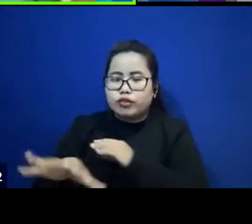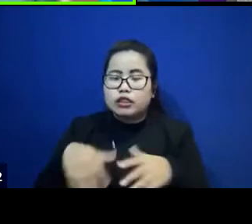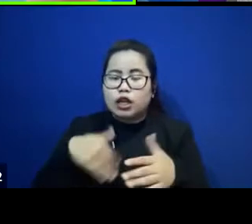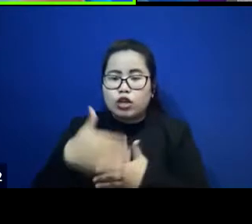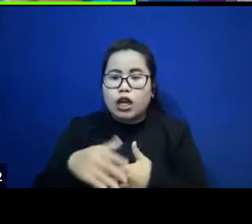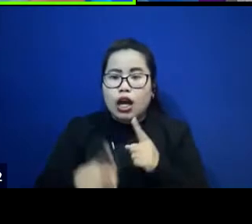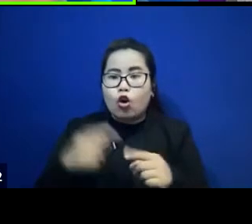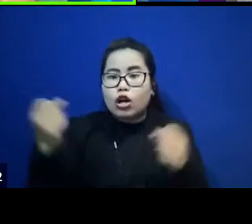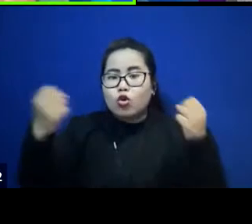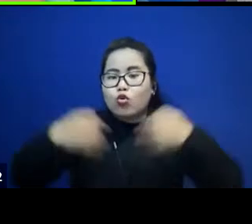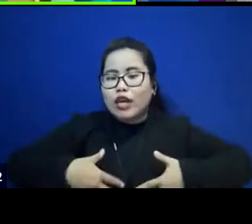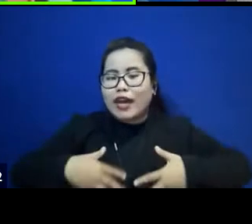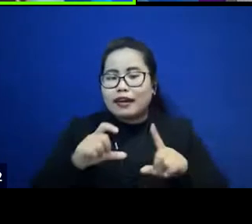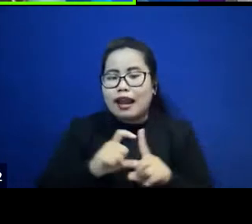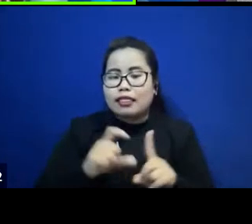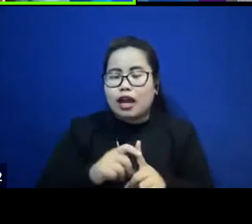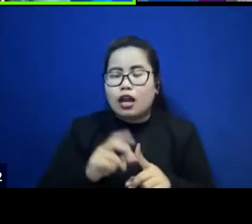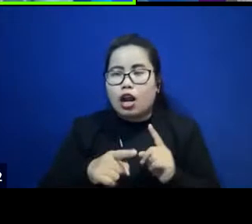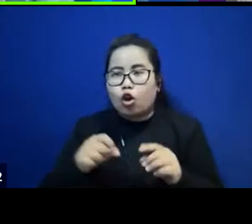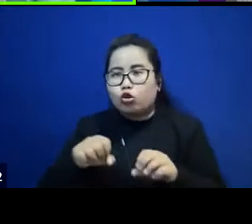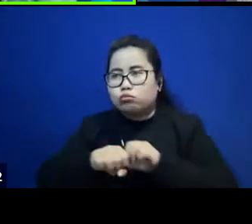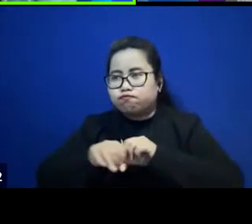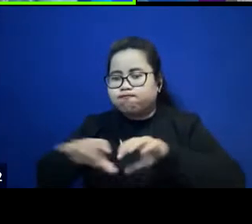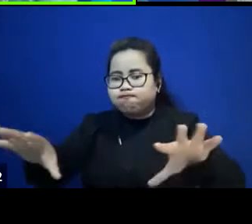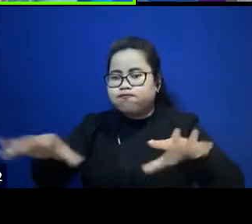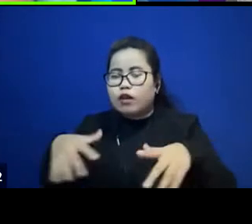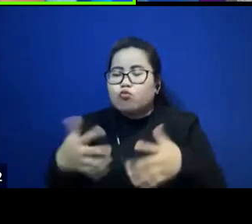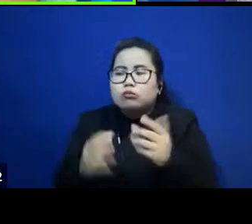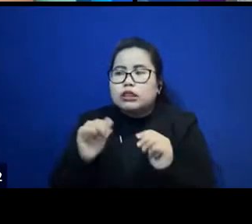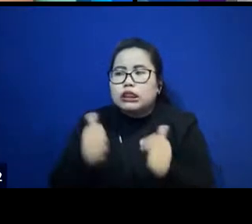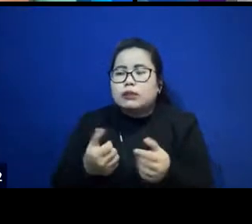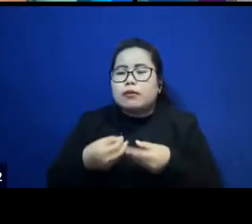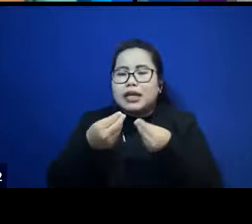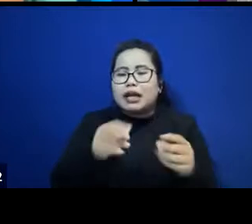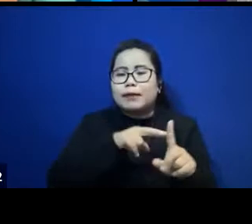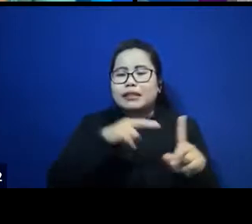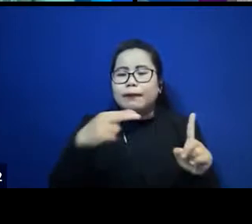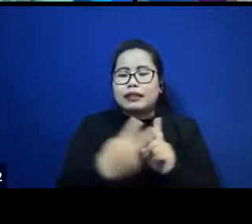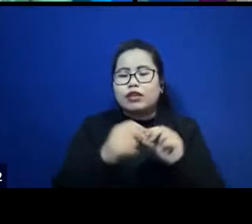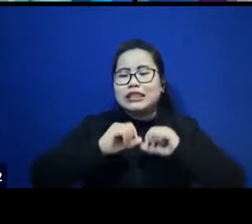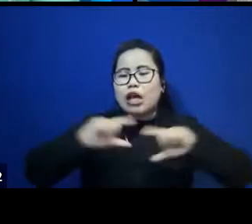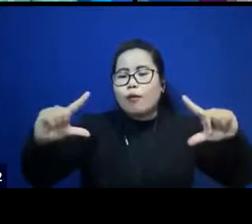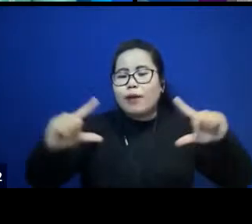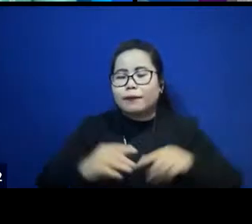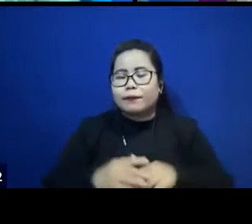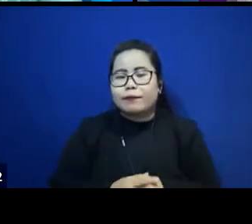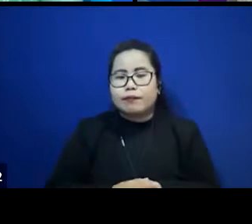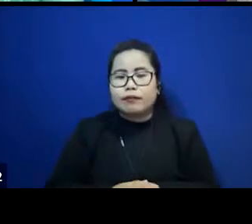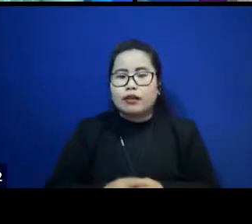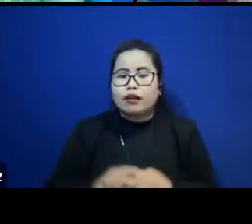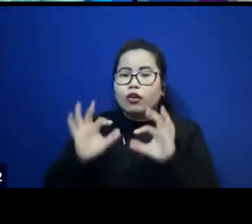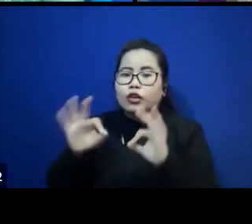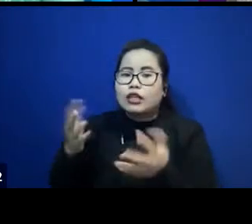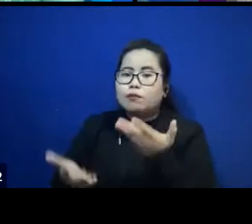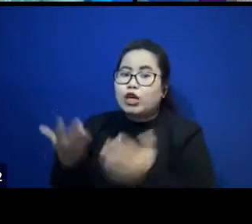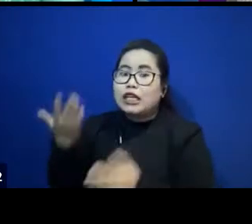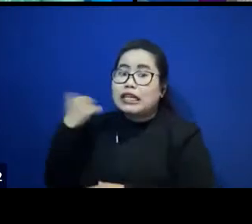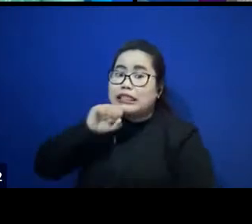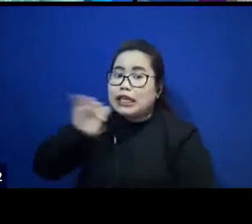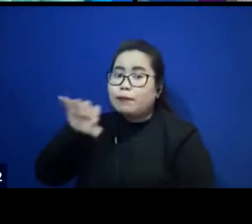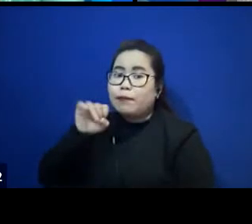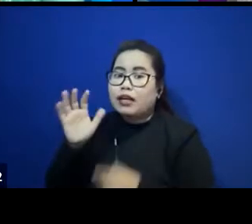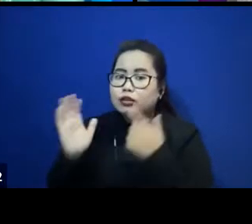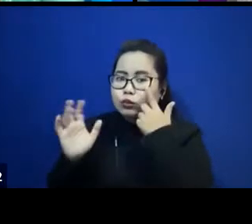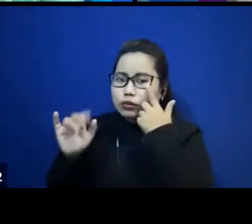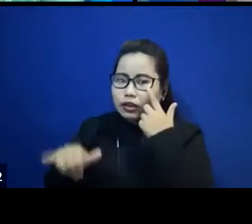konsumen yang datangnya diretas mungkin bisa memberikan perspektif dan jawabannya ke mungkin tadi udah saya sampaikan